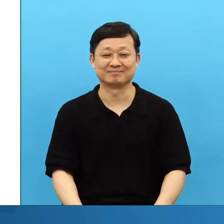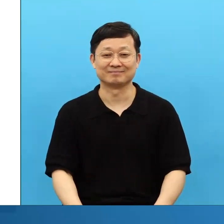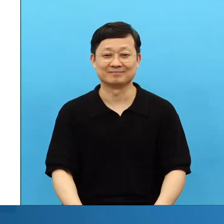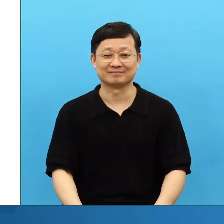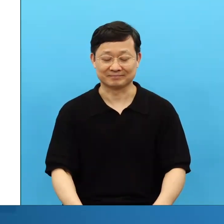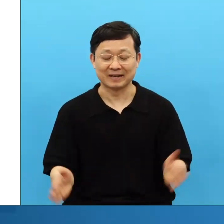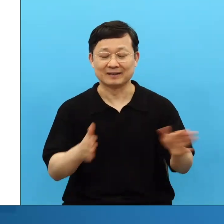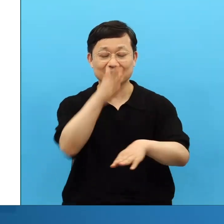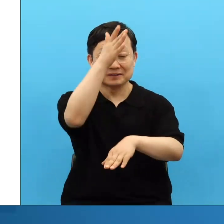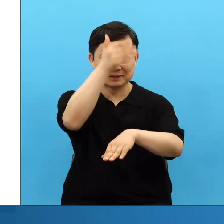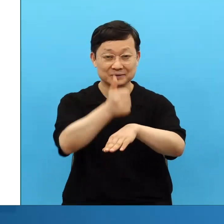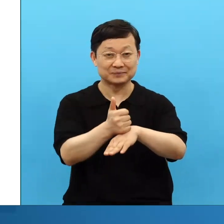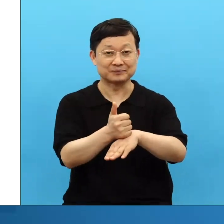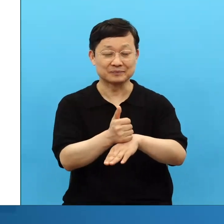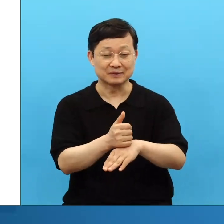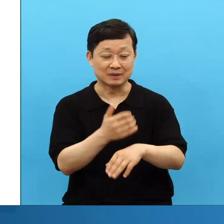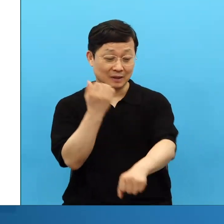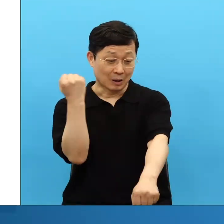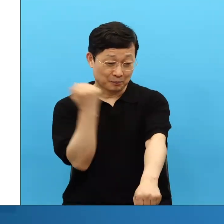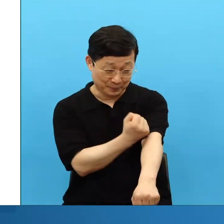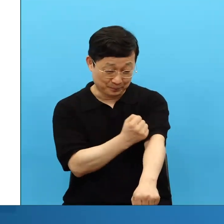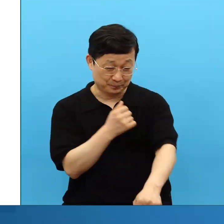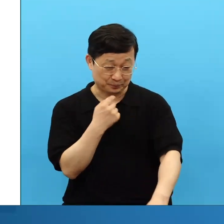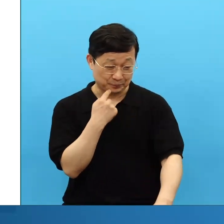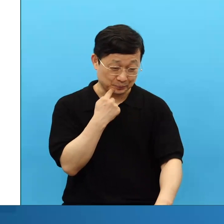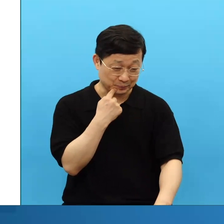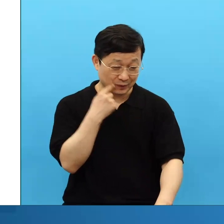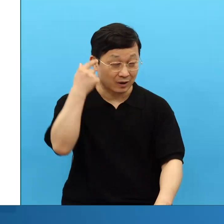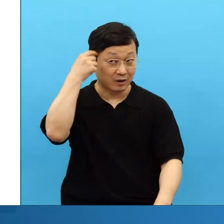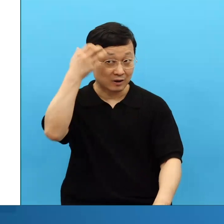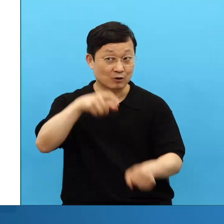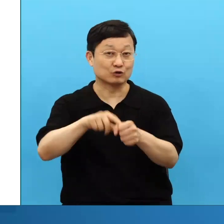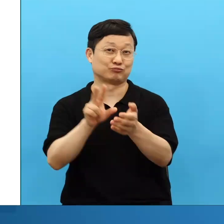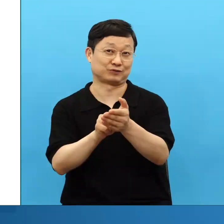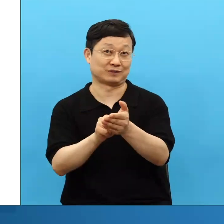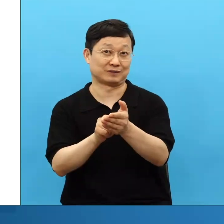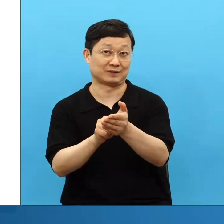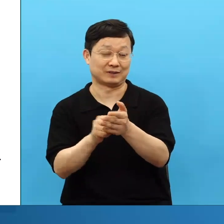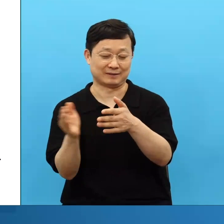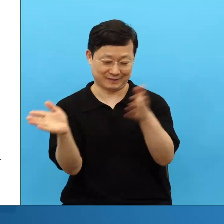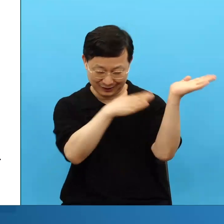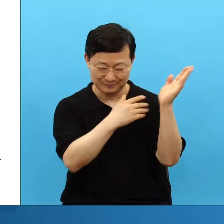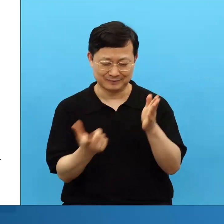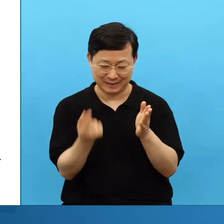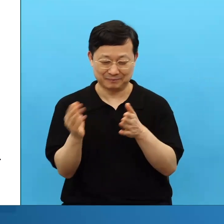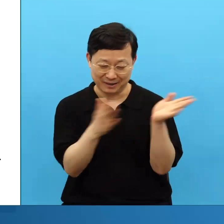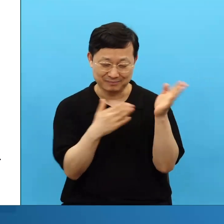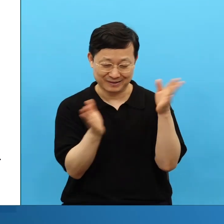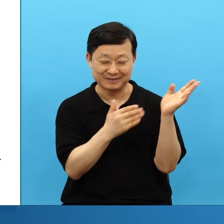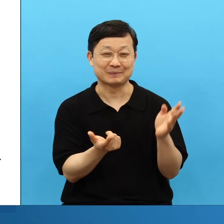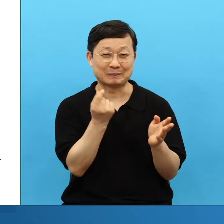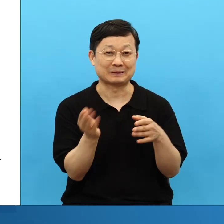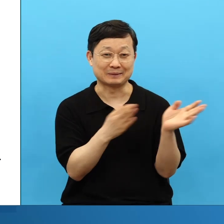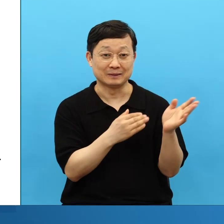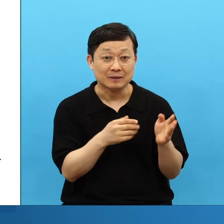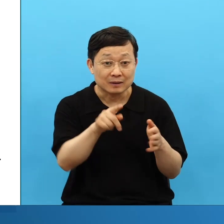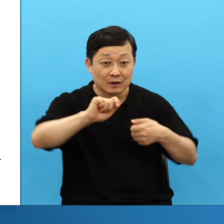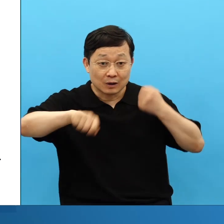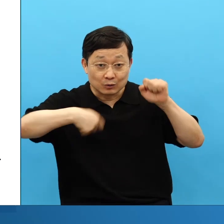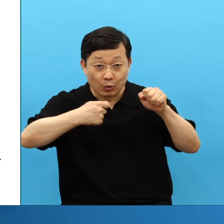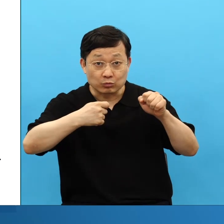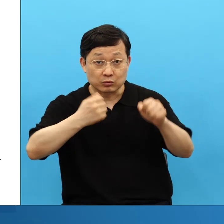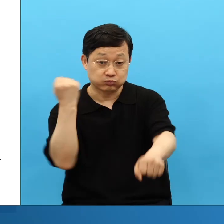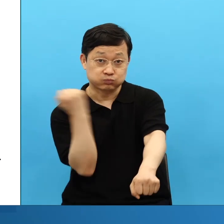결국 중독은 영적 문제다. 다음. 자, 너 빨리 진도를 뺍시다. 다음. 자, 동물도